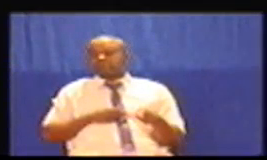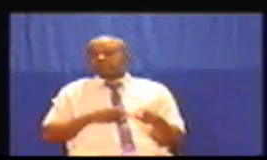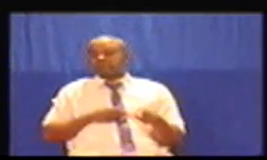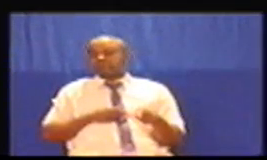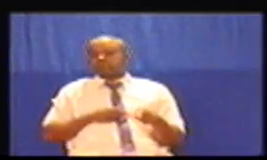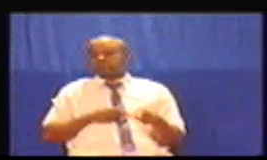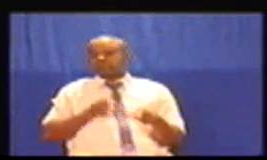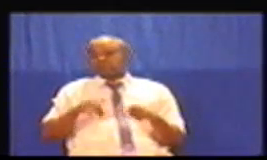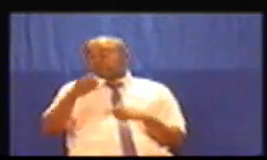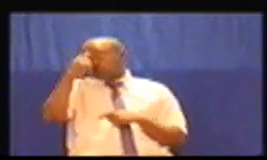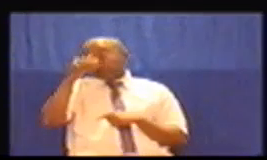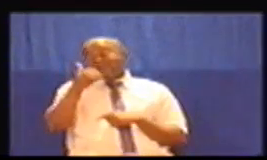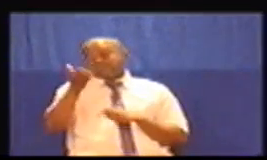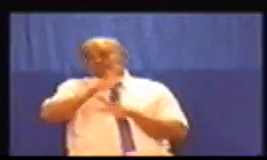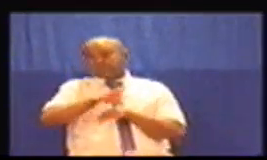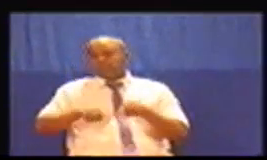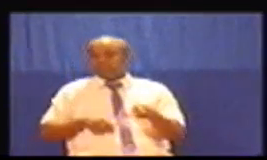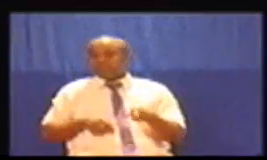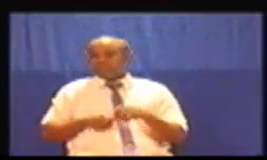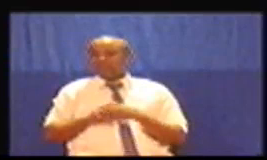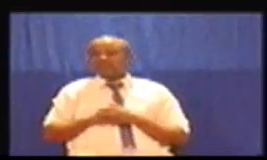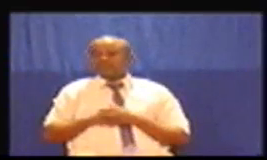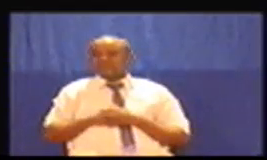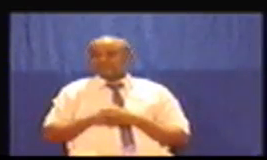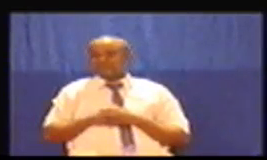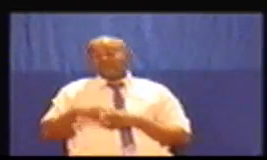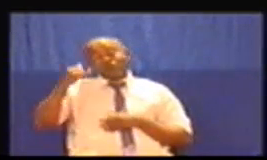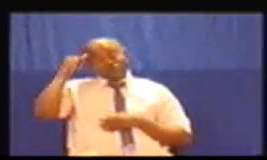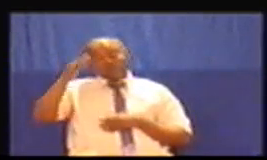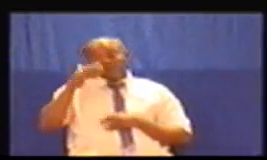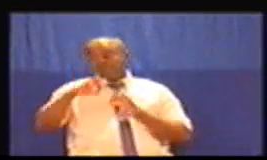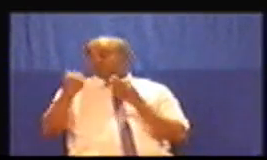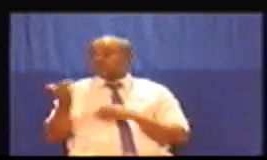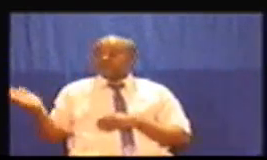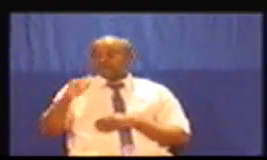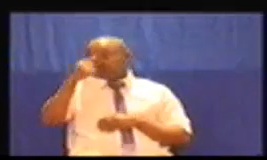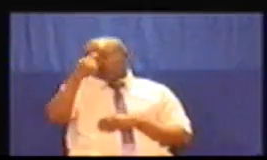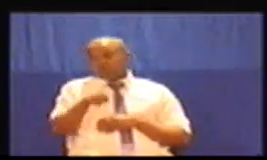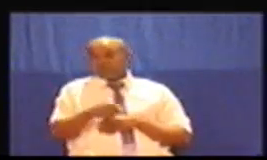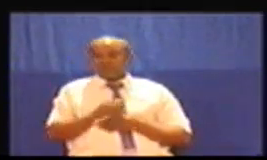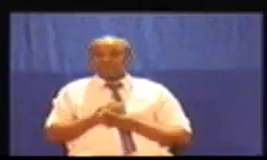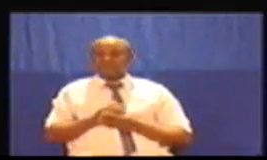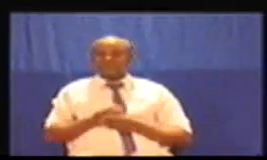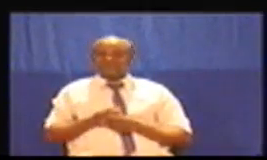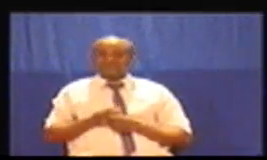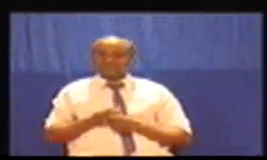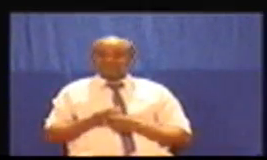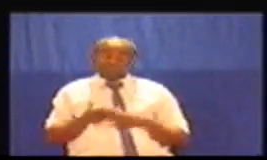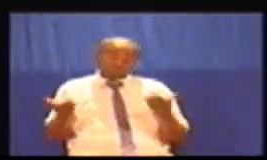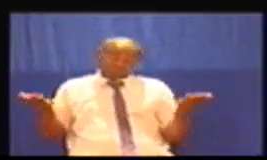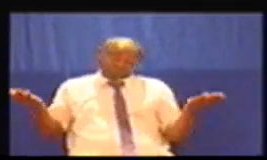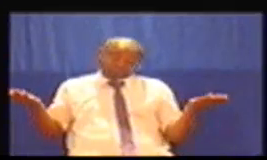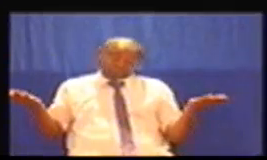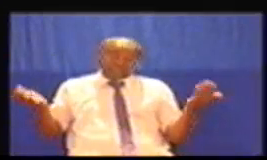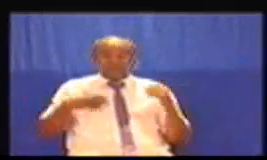Kidogo Dodoma pa salama salama kidogo. Kwa hiyo sio mbaya sana, ni ushauri tu, unapima mwenyewe. Basi naomba